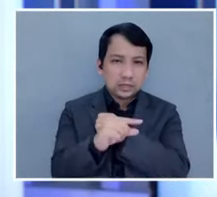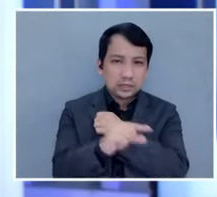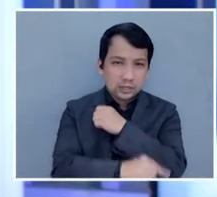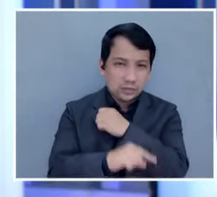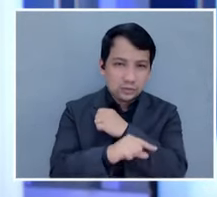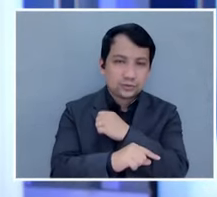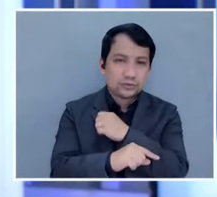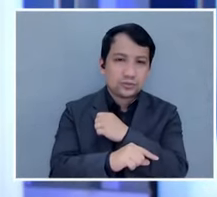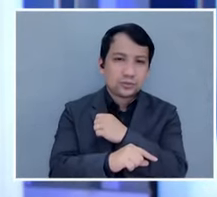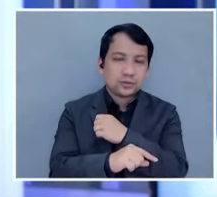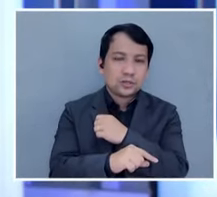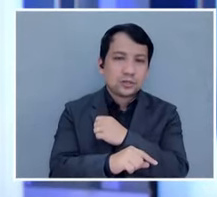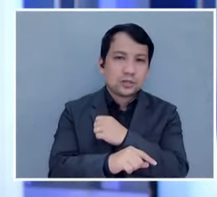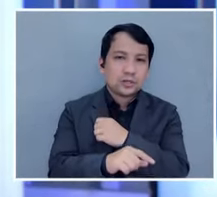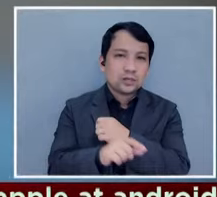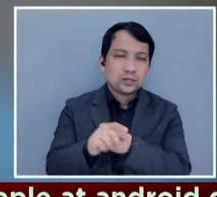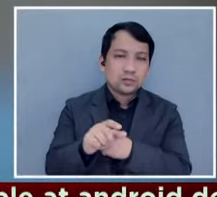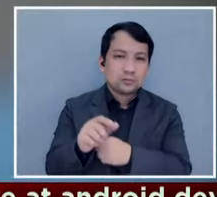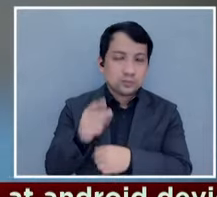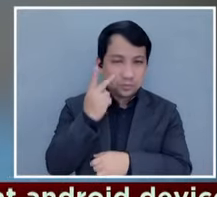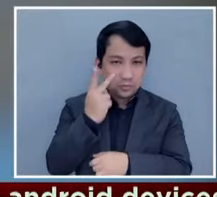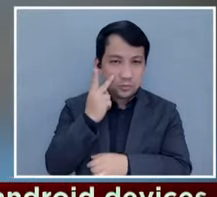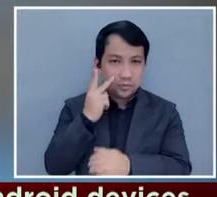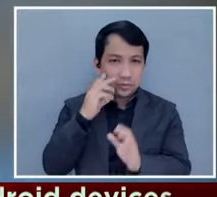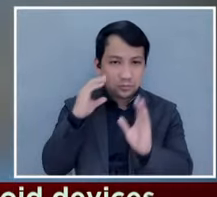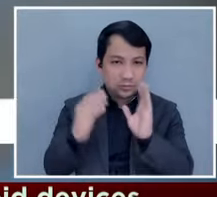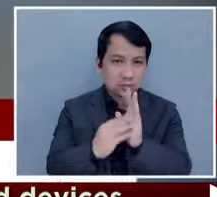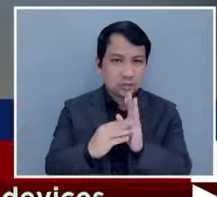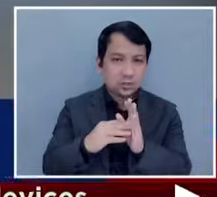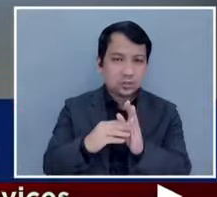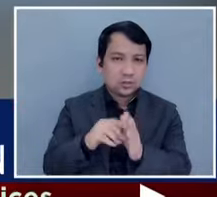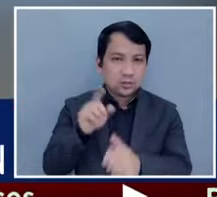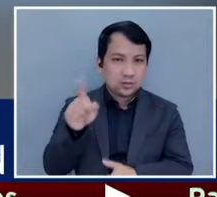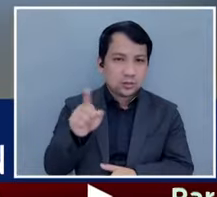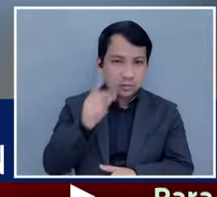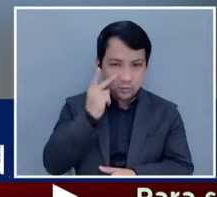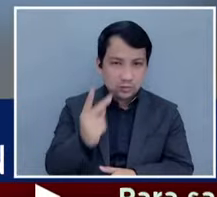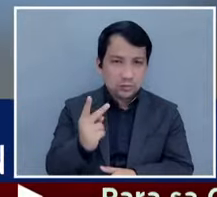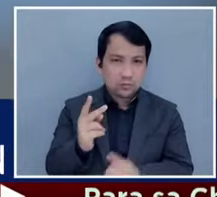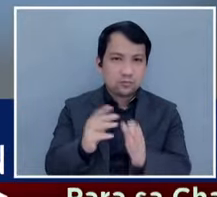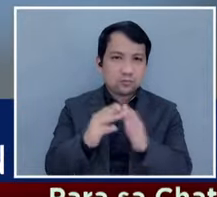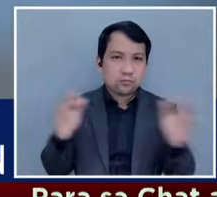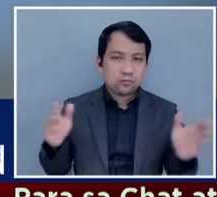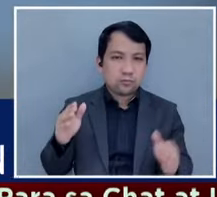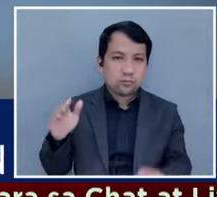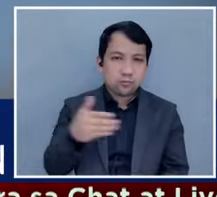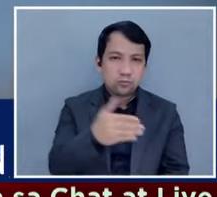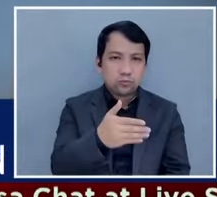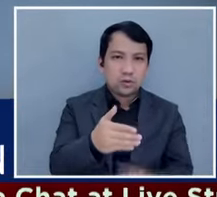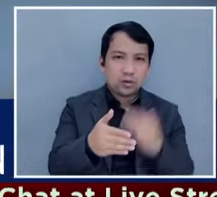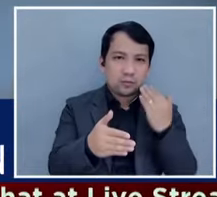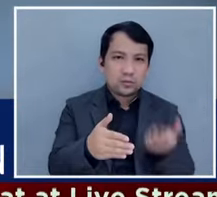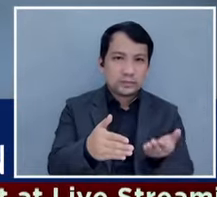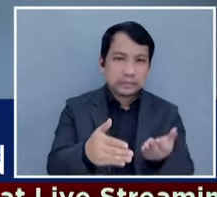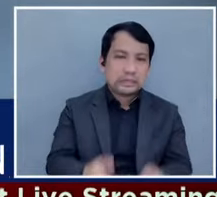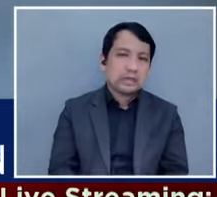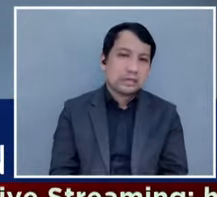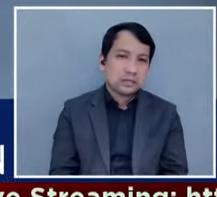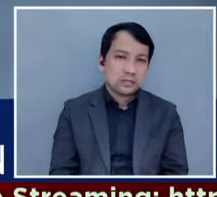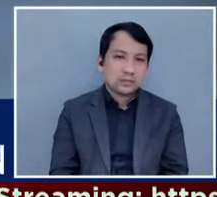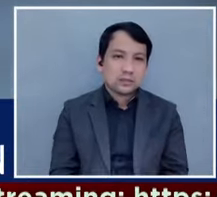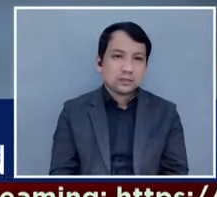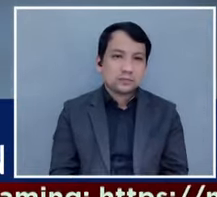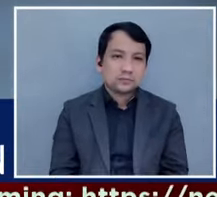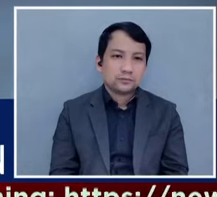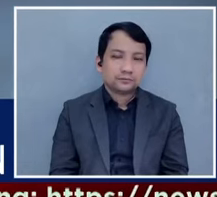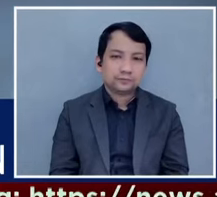at litrato na ibinahagi ni Dads Ilustrisimo Negre, makikita ang malaking balyena ng wala ng buhay sa